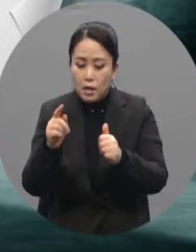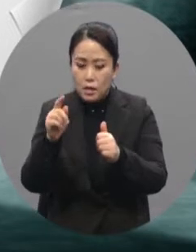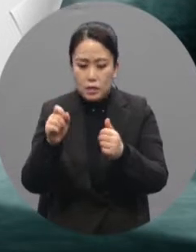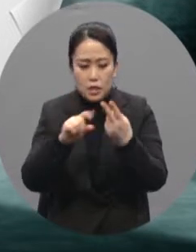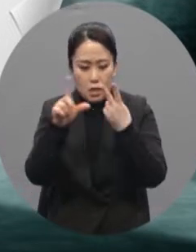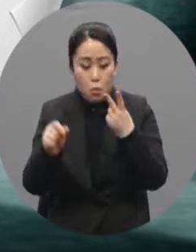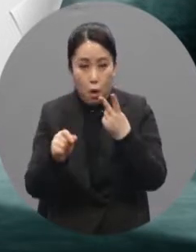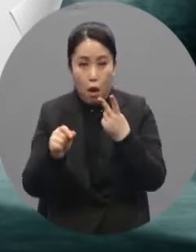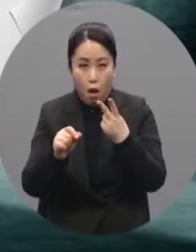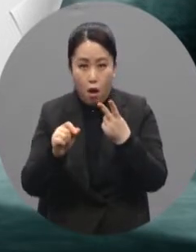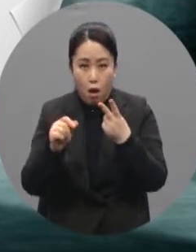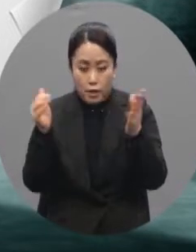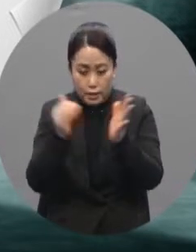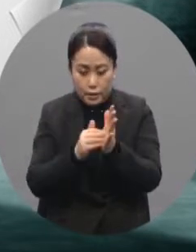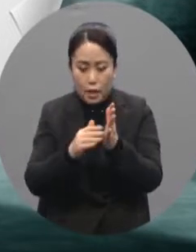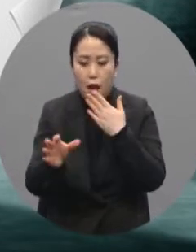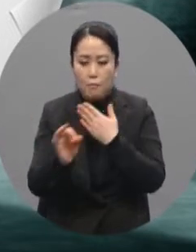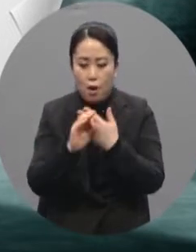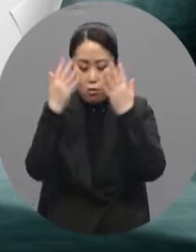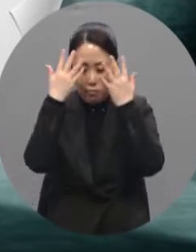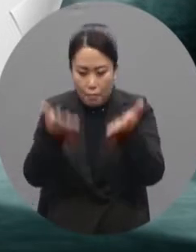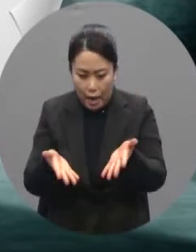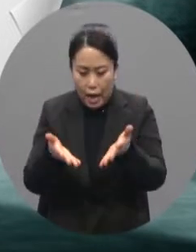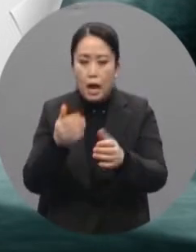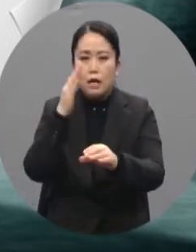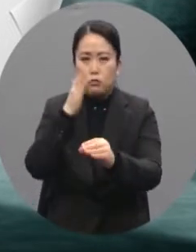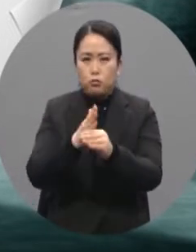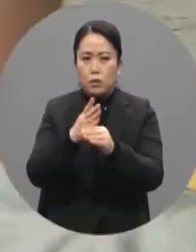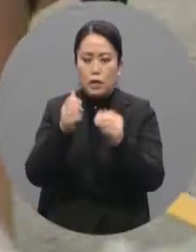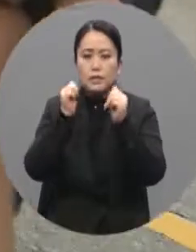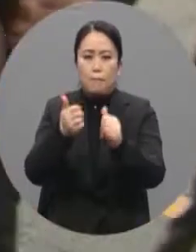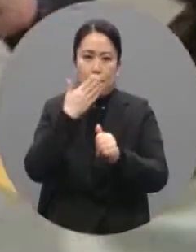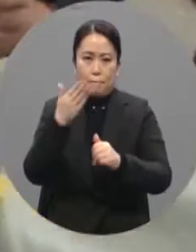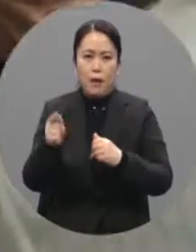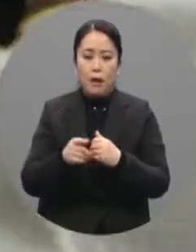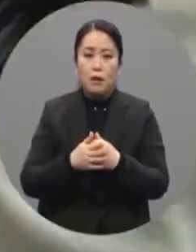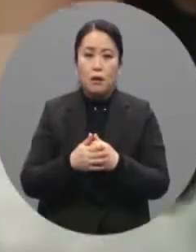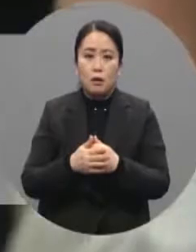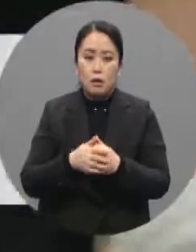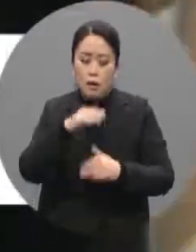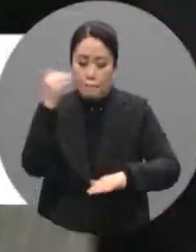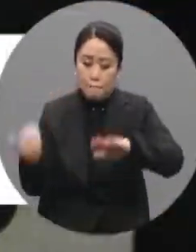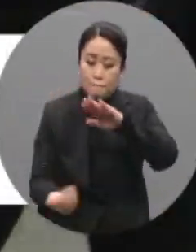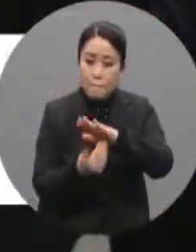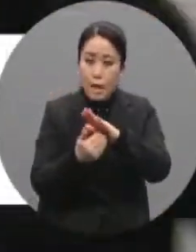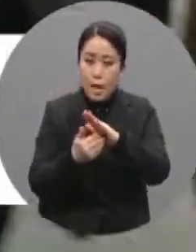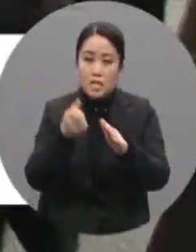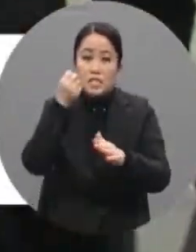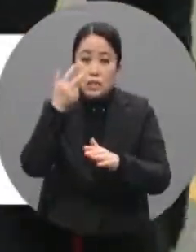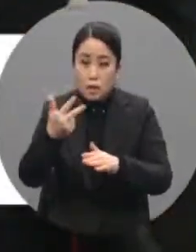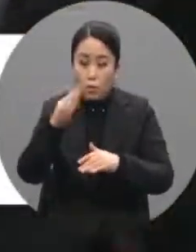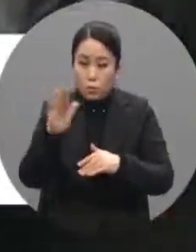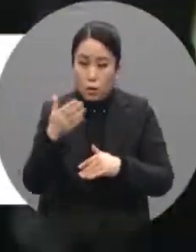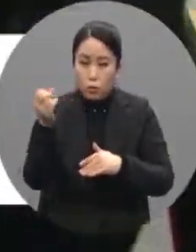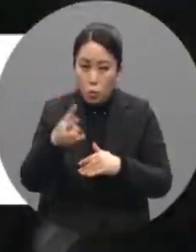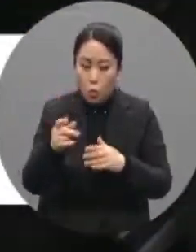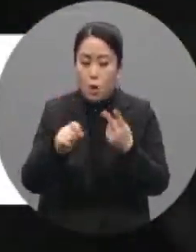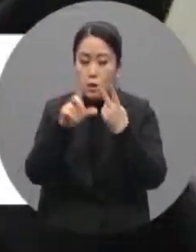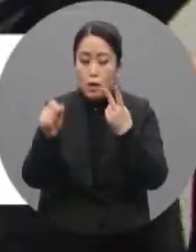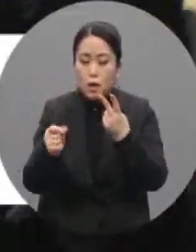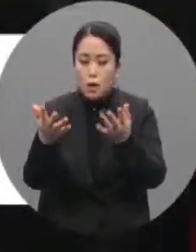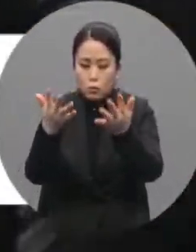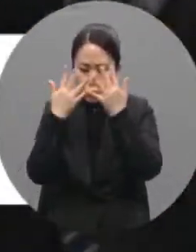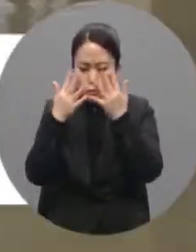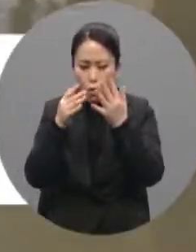시장은 불구속 상태에서 재판을 받게 됩니다. 이미 7개월 꽉 채웠고 다음 달이면 구속 연장도 더 이상 할 수가